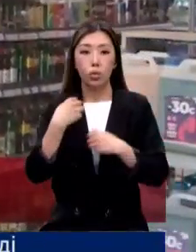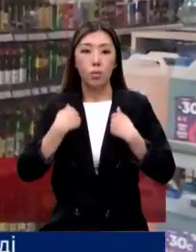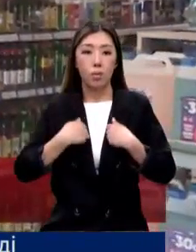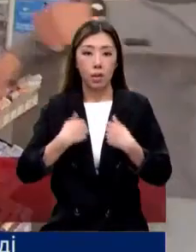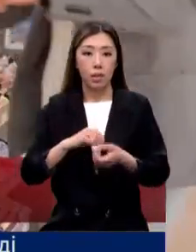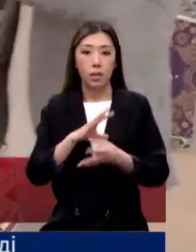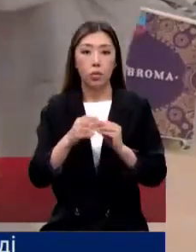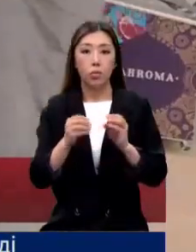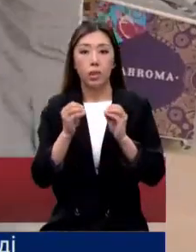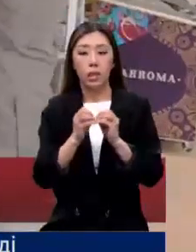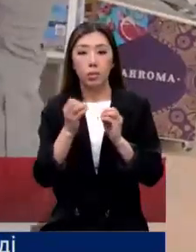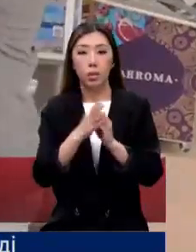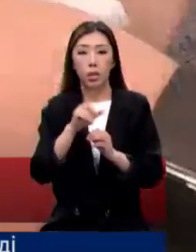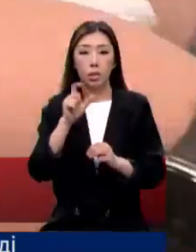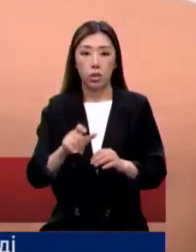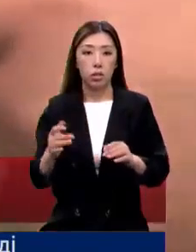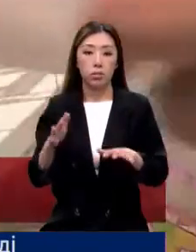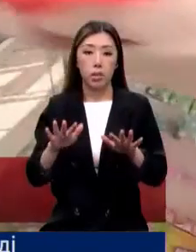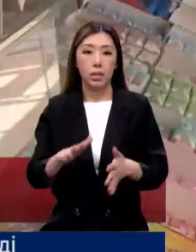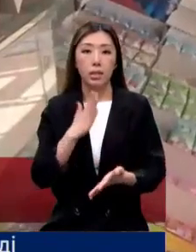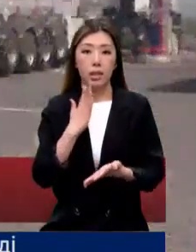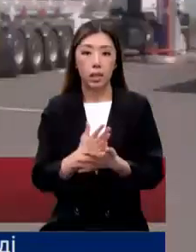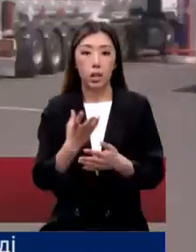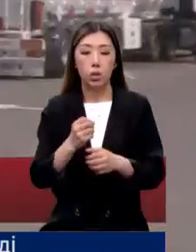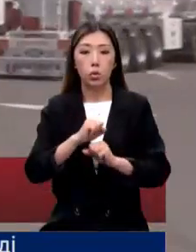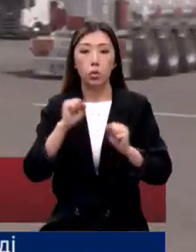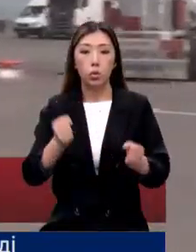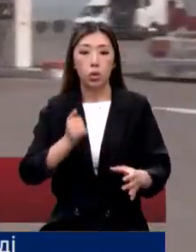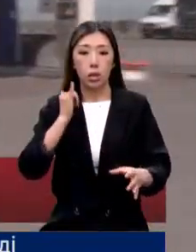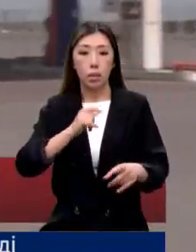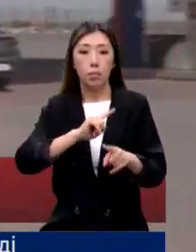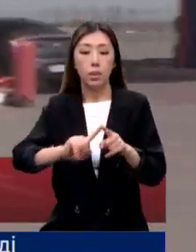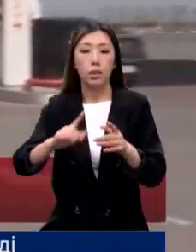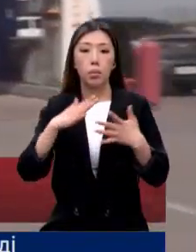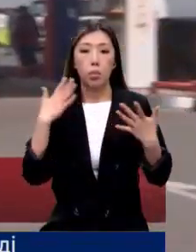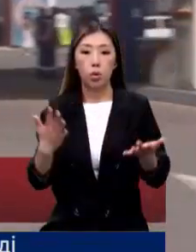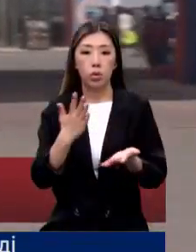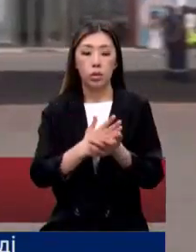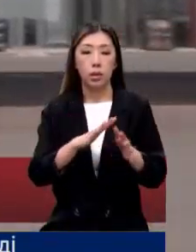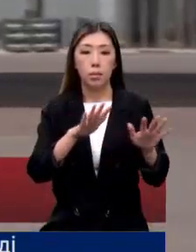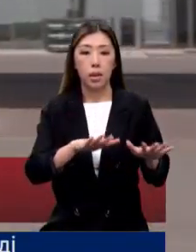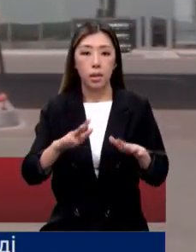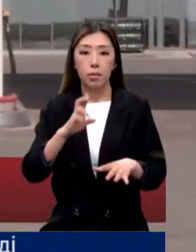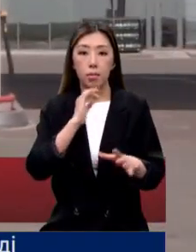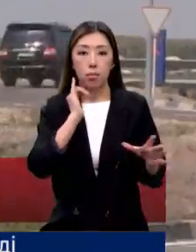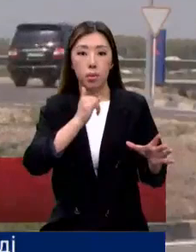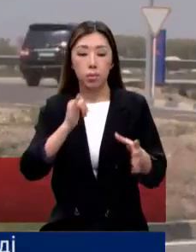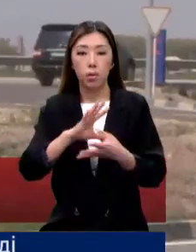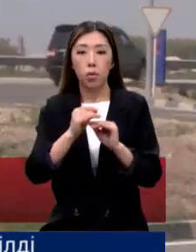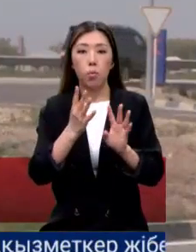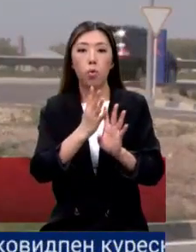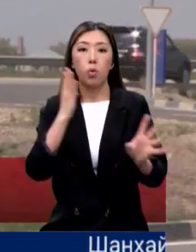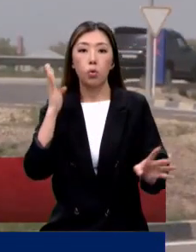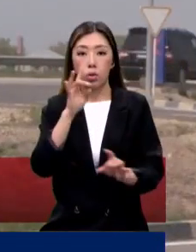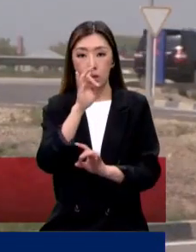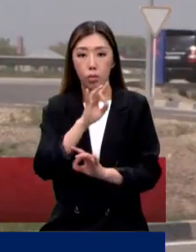около 10-15 человек. Но главное здесь еще и скорость заправки. Большое количество раздаточных колонок избавит водителей от